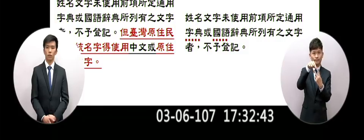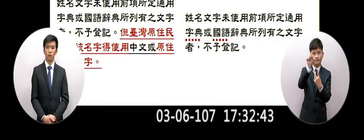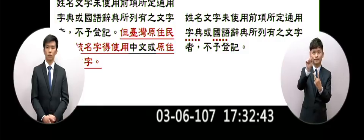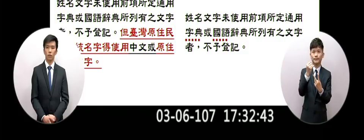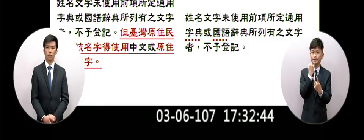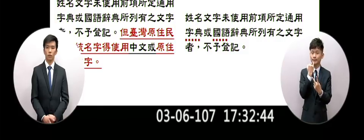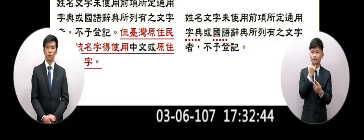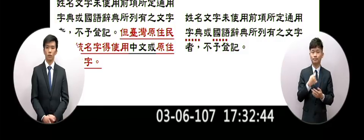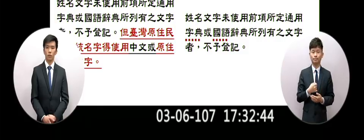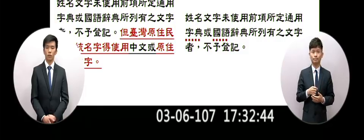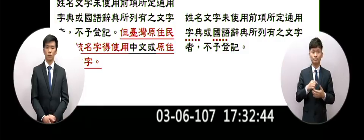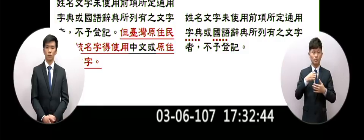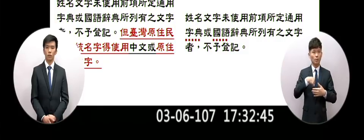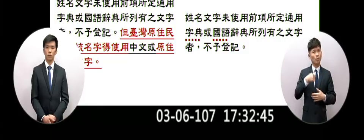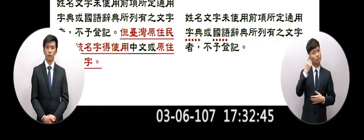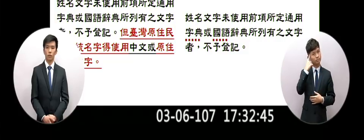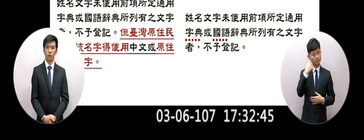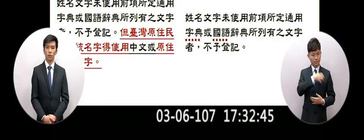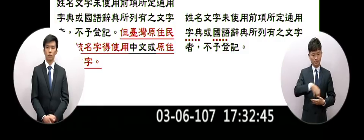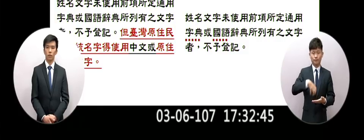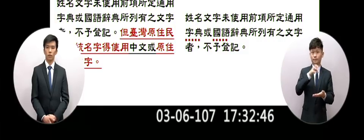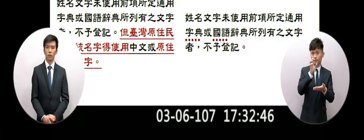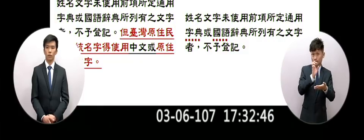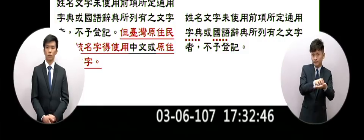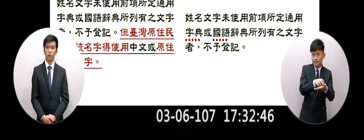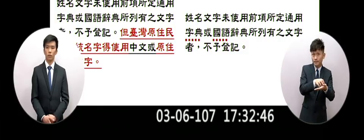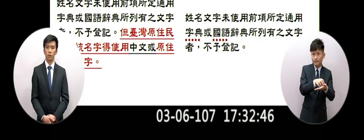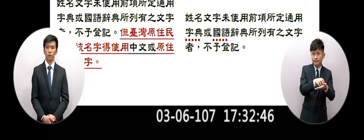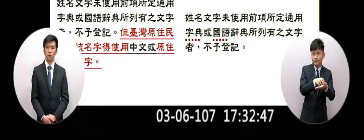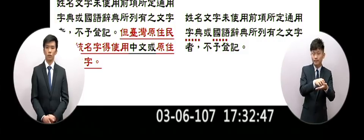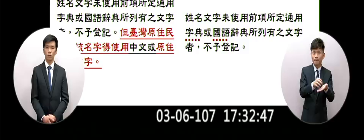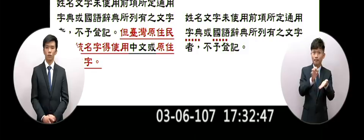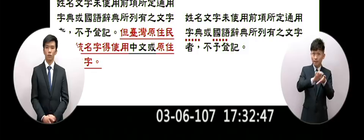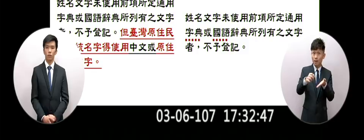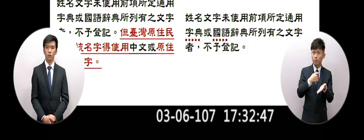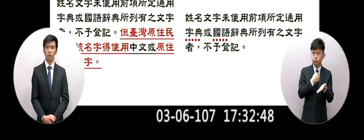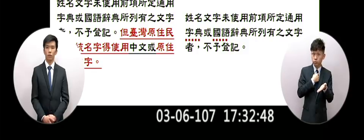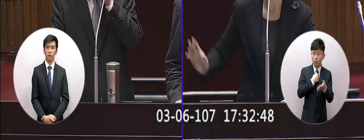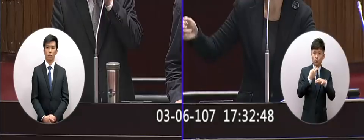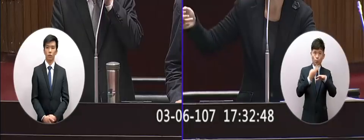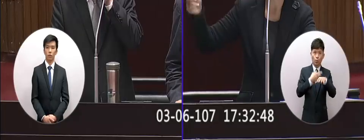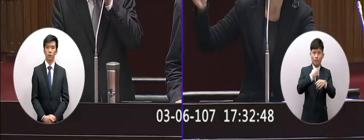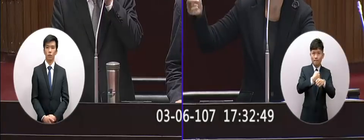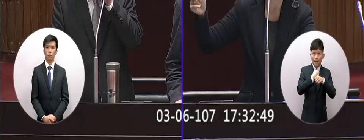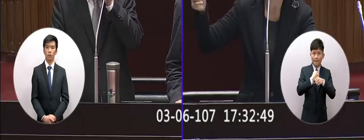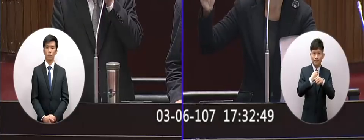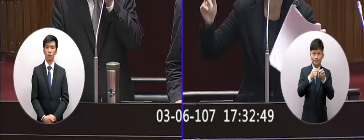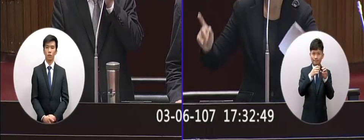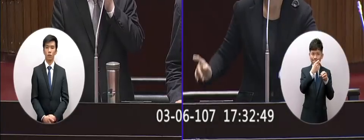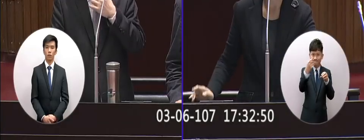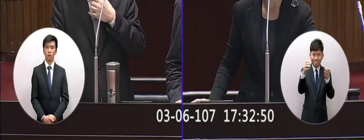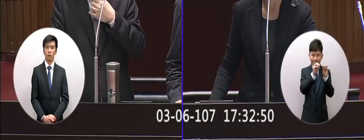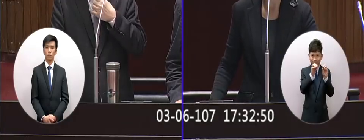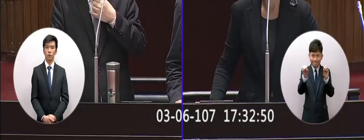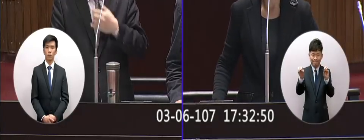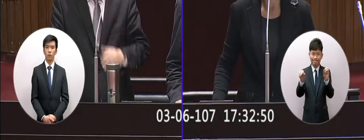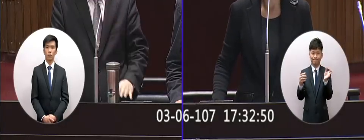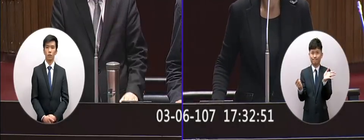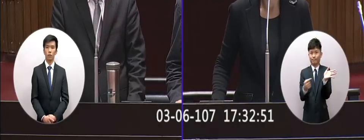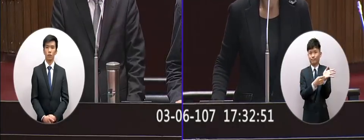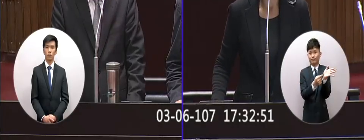所以当然我认为身份证要可以使用罗马字，看起来就是这一张身份